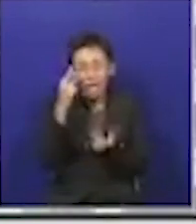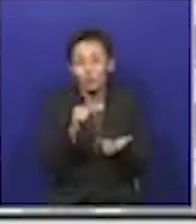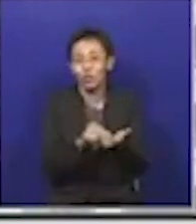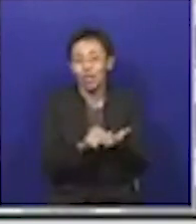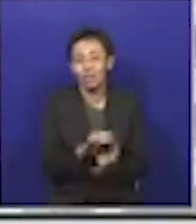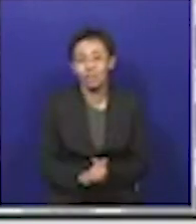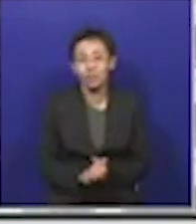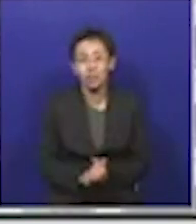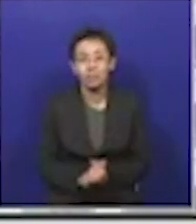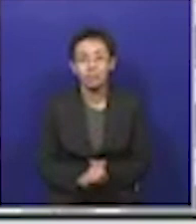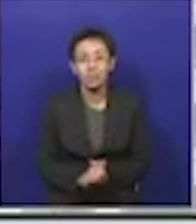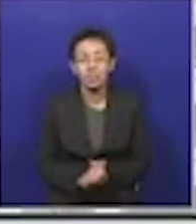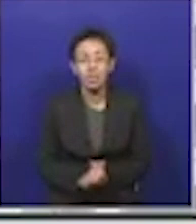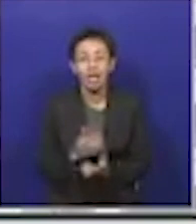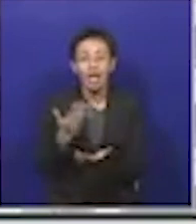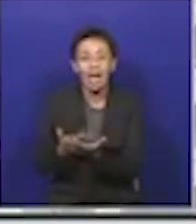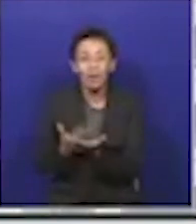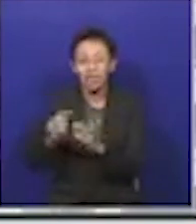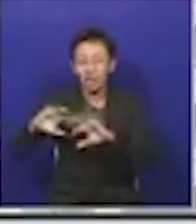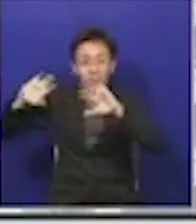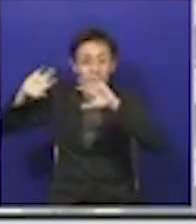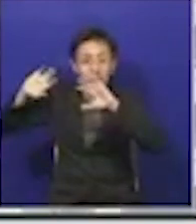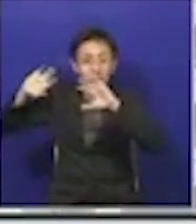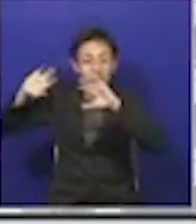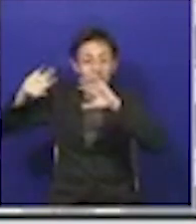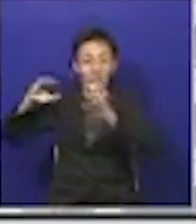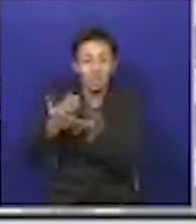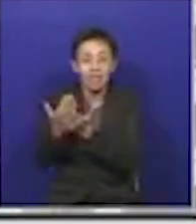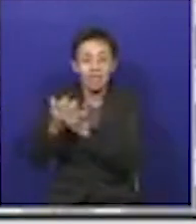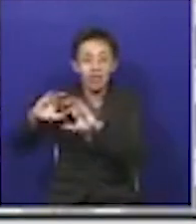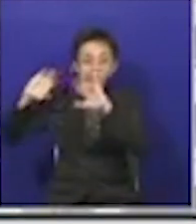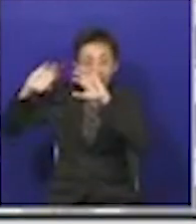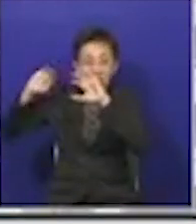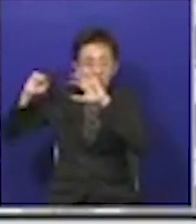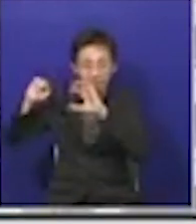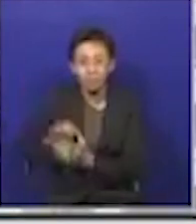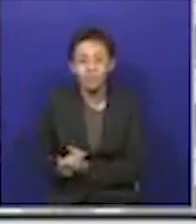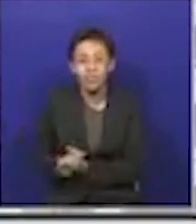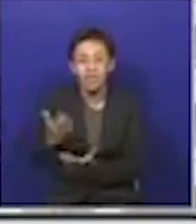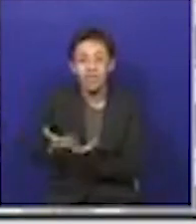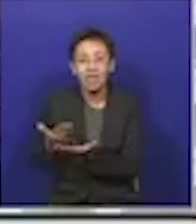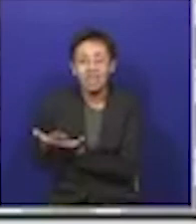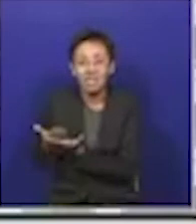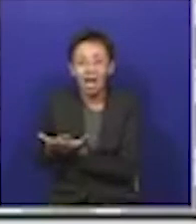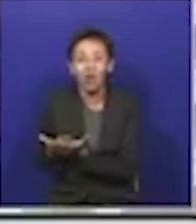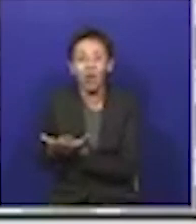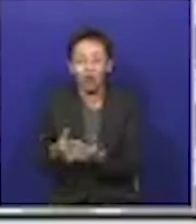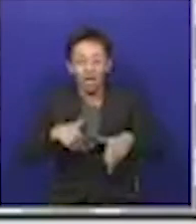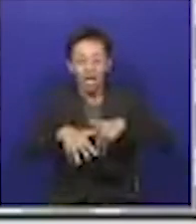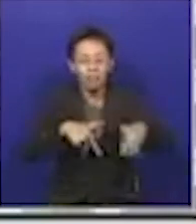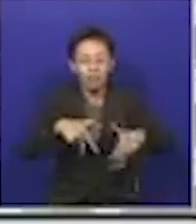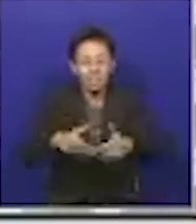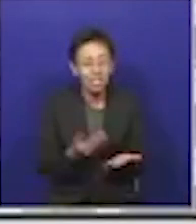อยู่เฉยๆเอาเงินของรัฐทั้งหมดเท่าที่มีอยู่เอางี้ดีกว่าเอามายืมมือประชาชน